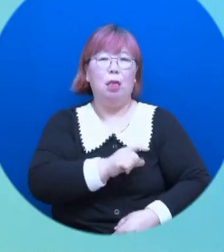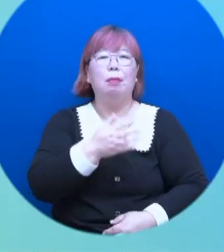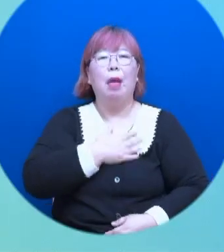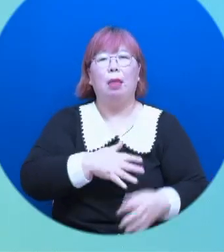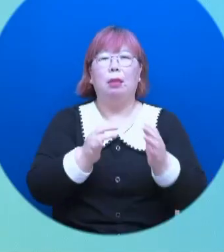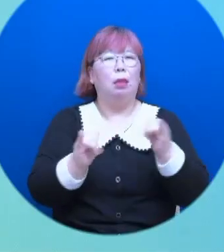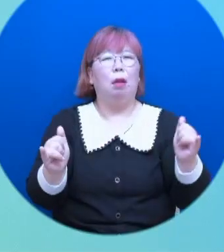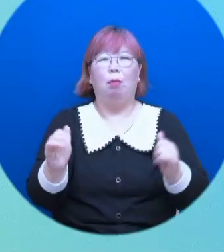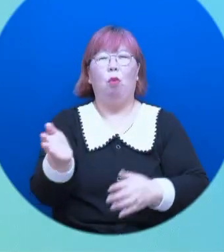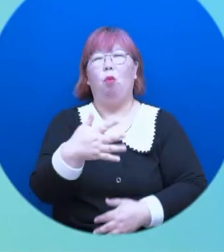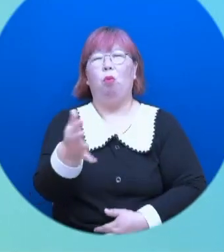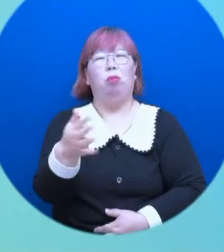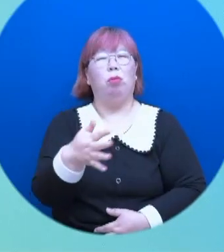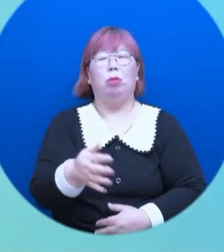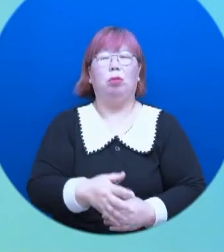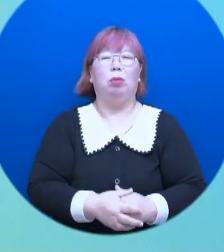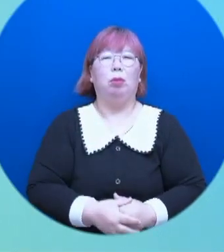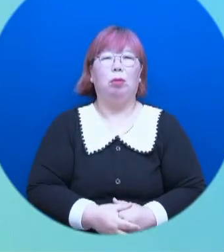거의 없습니다.